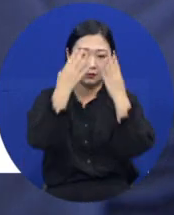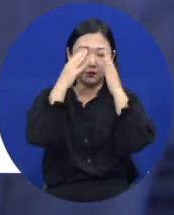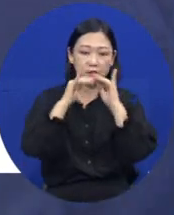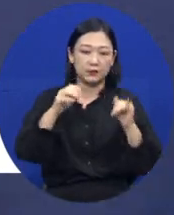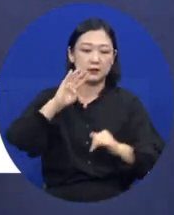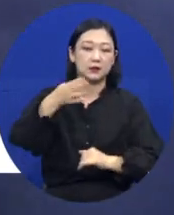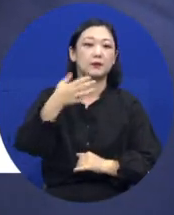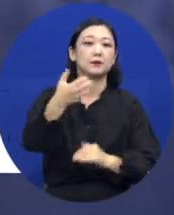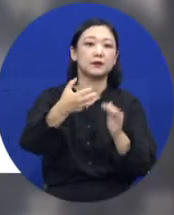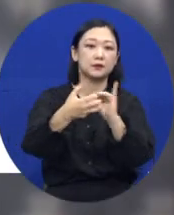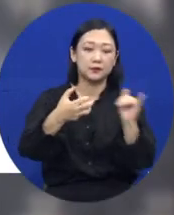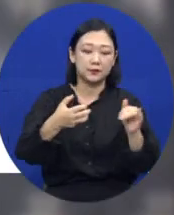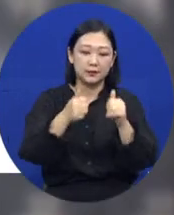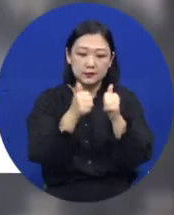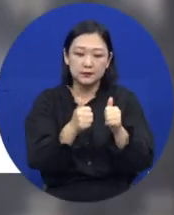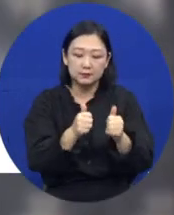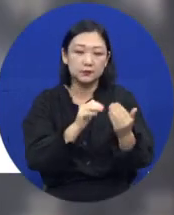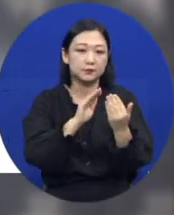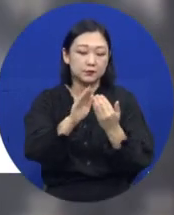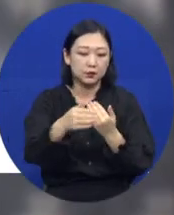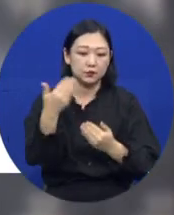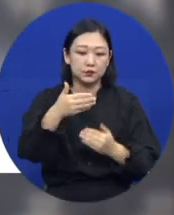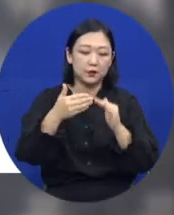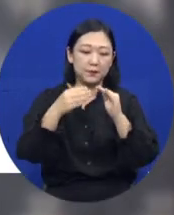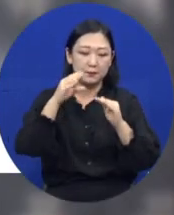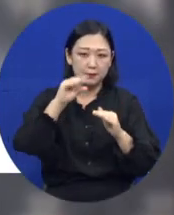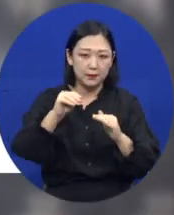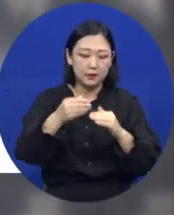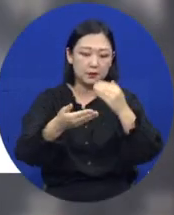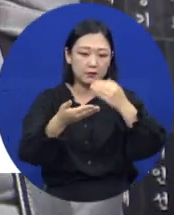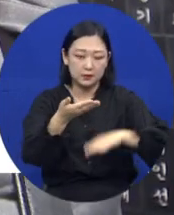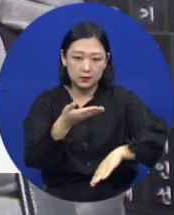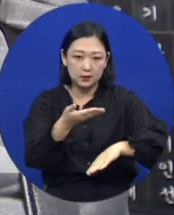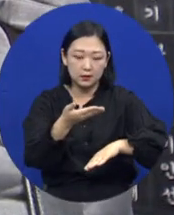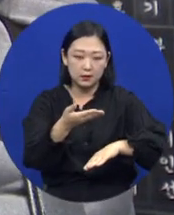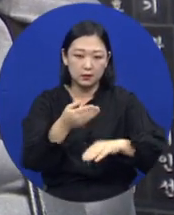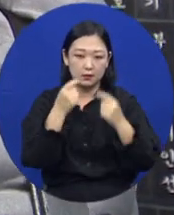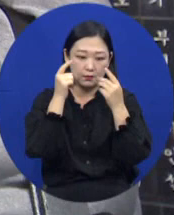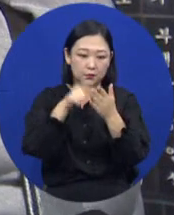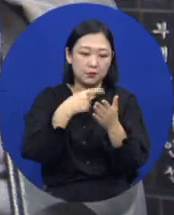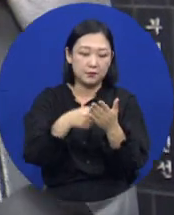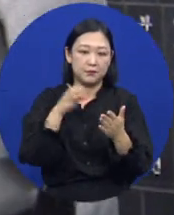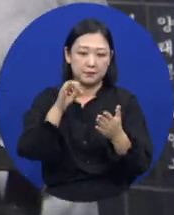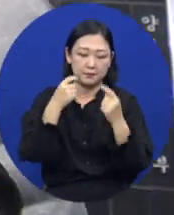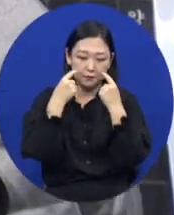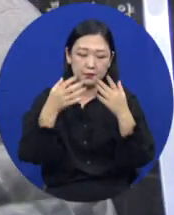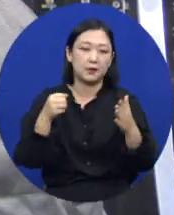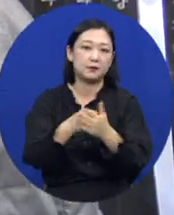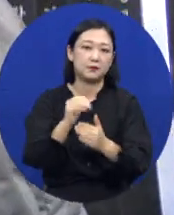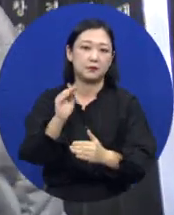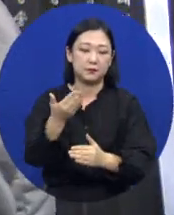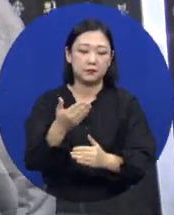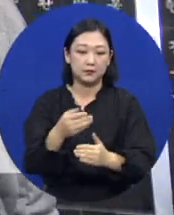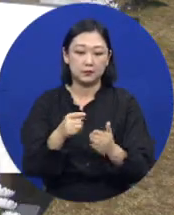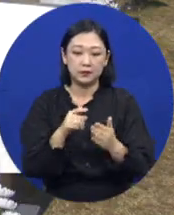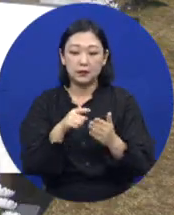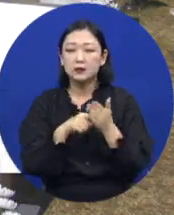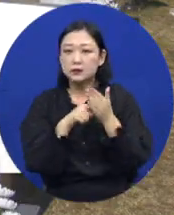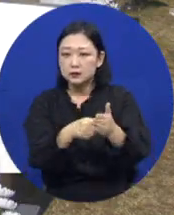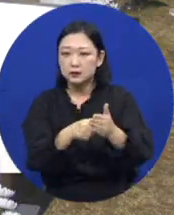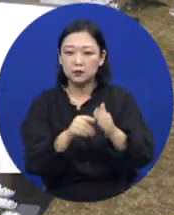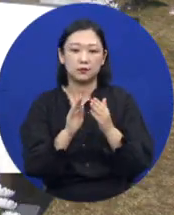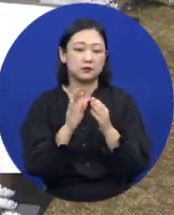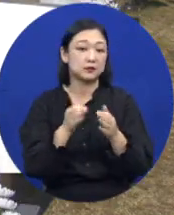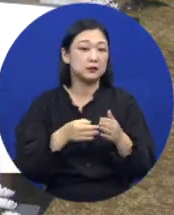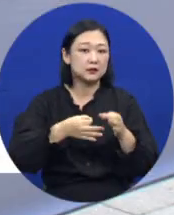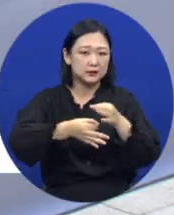사상 위원의 심의를 거쳐 9,000 만원 이하의 보상금액이 확정됩니다 보상금 신청과 지급은 법률